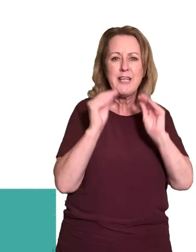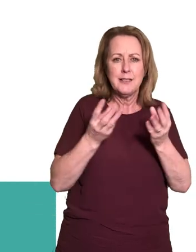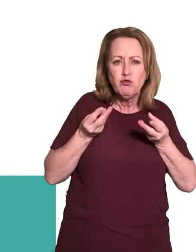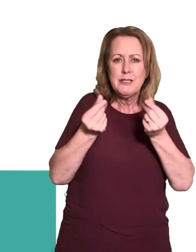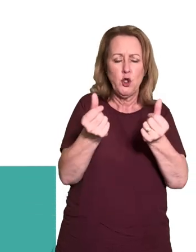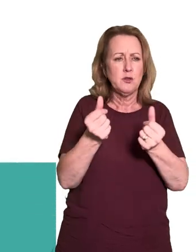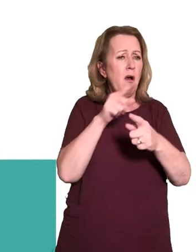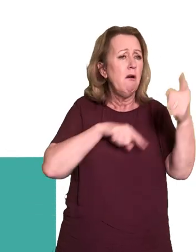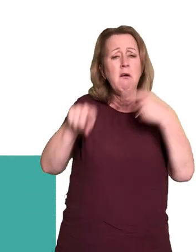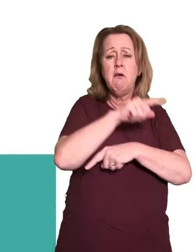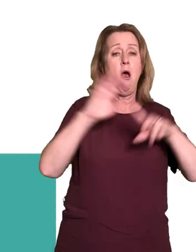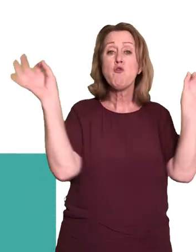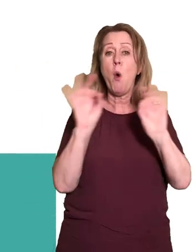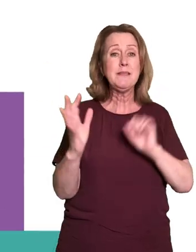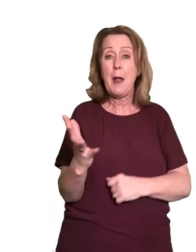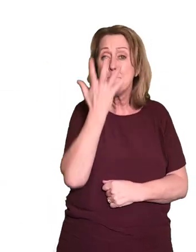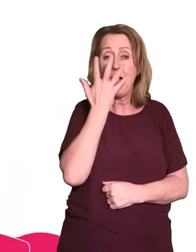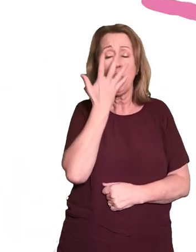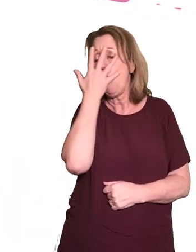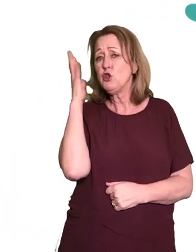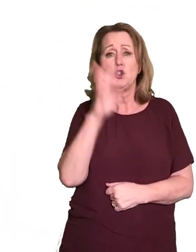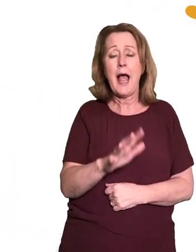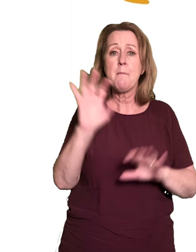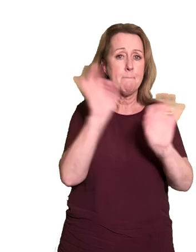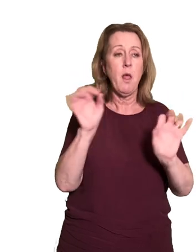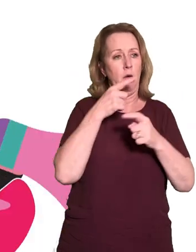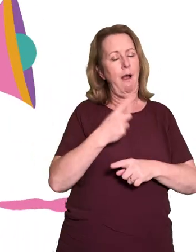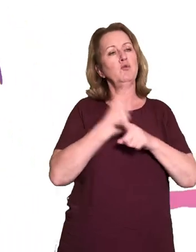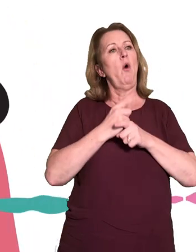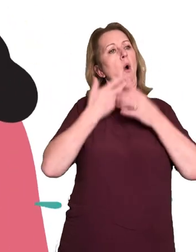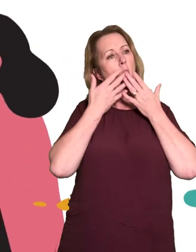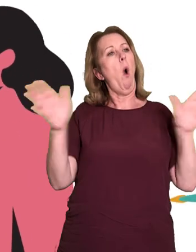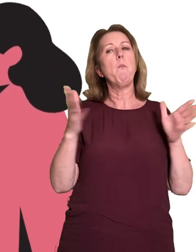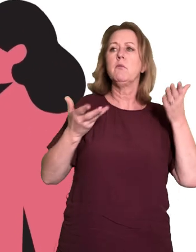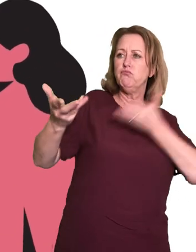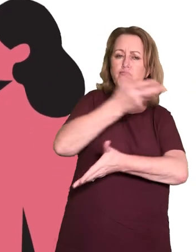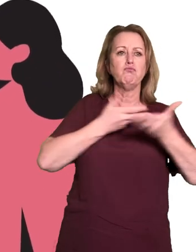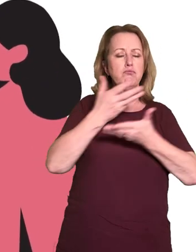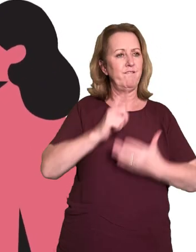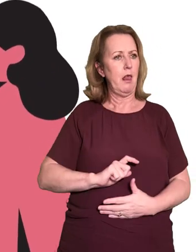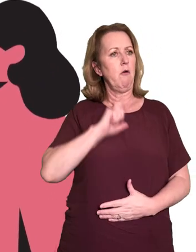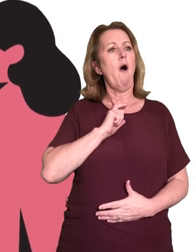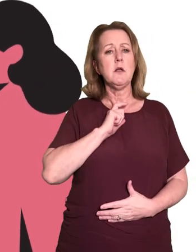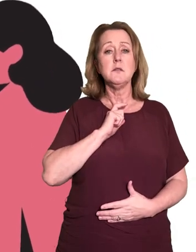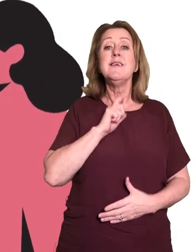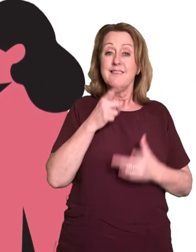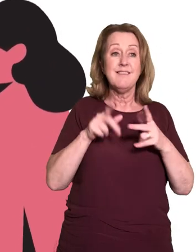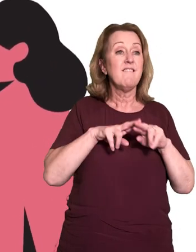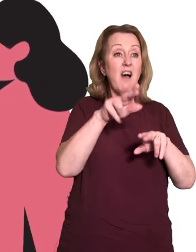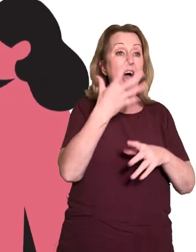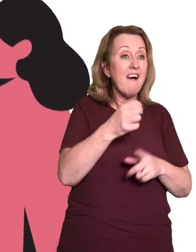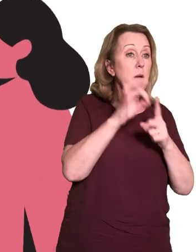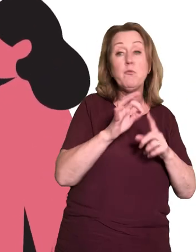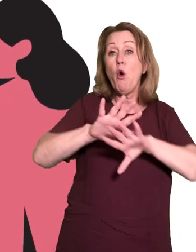gwybodaeth ac adnoddau addysgol. Does dim cywilydd neu swildod am y mislif, a gall pawb siarad yn agored ac yn